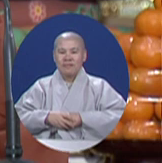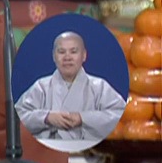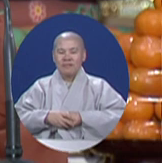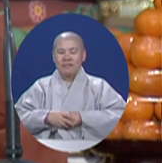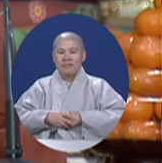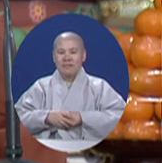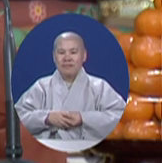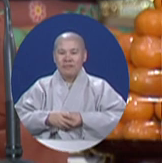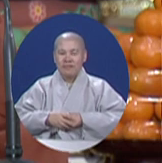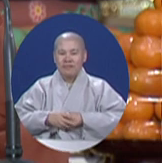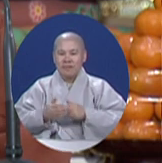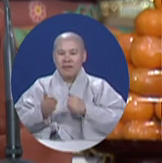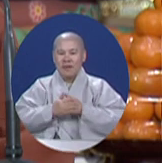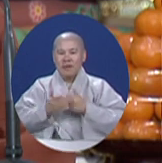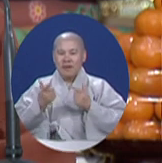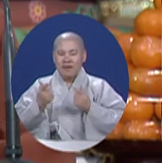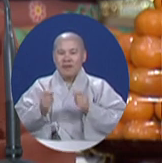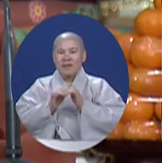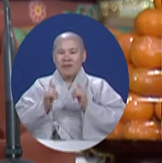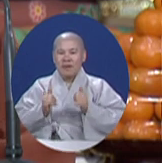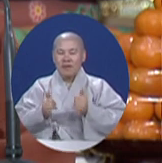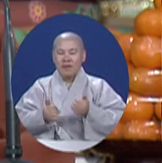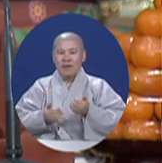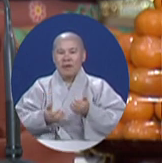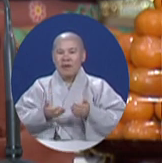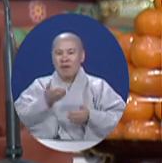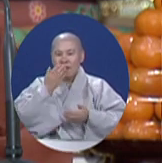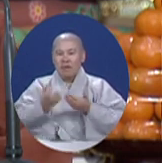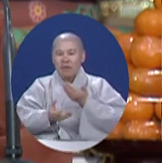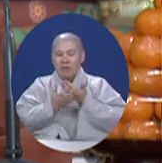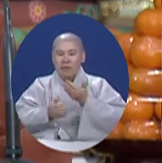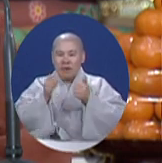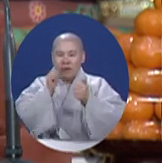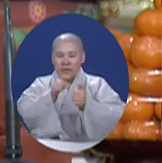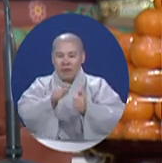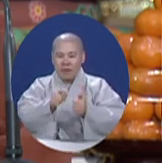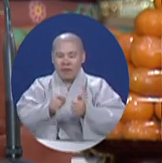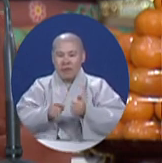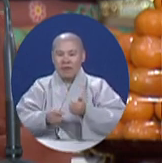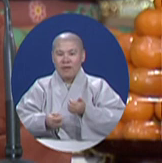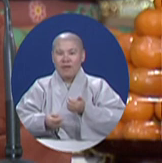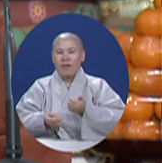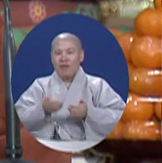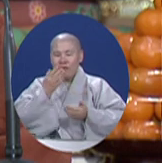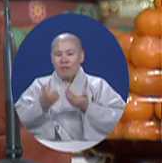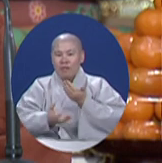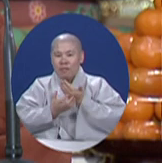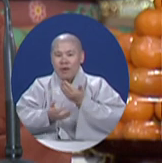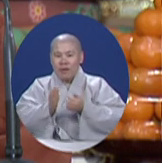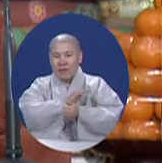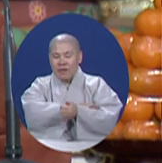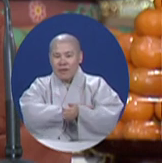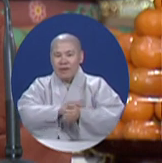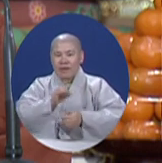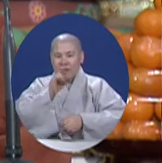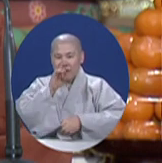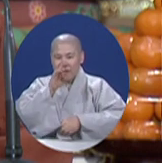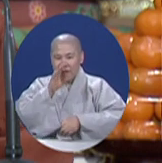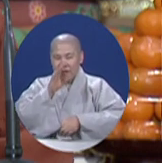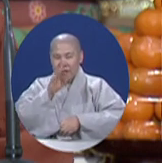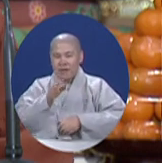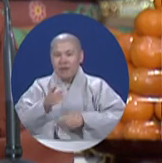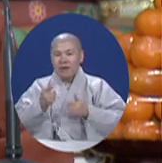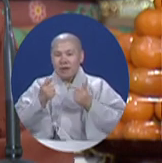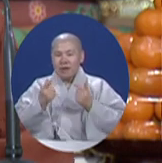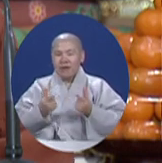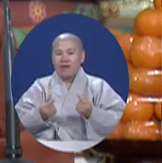그러니까 이제 그런 사람들한테 밥하라 이러니까 밥이 그게 손에 잘 안 잡히겠죠. 그런데